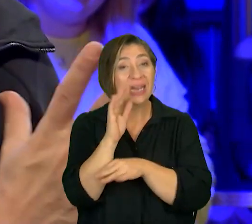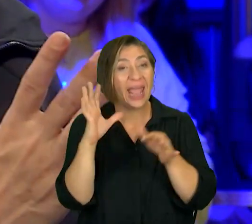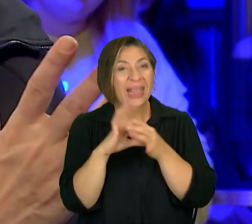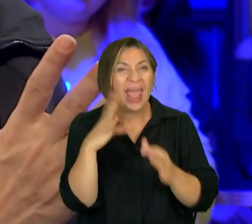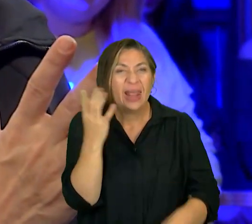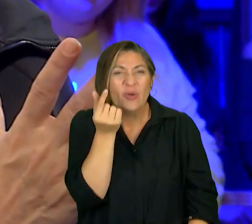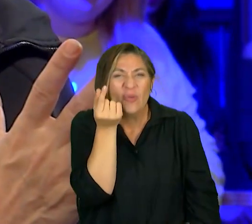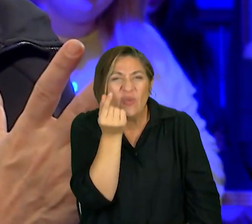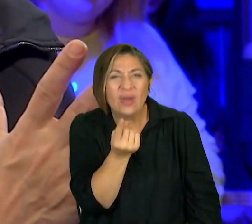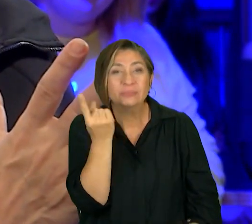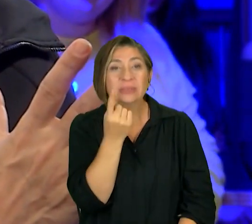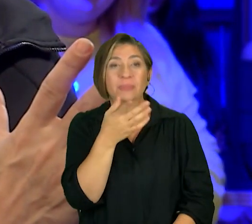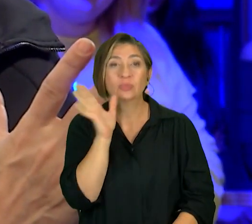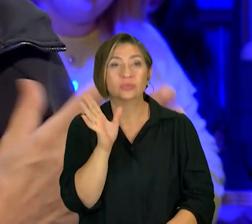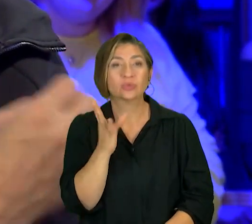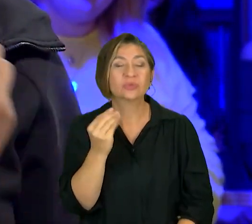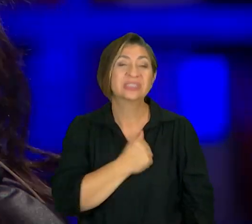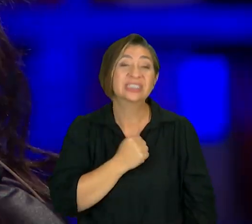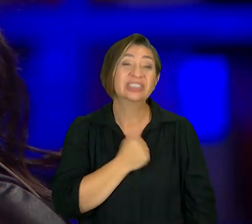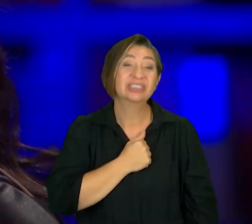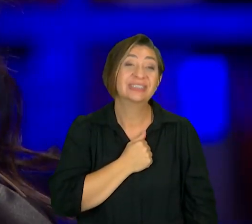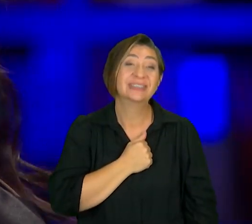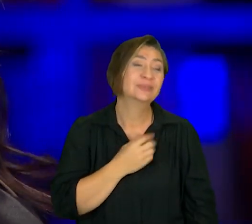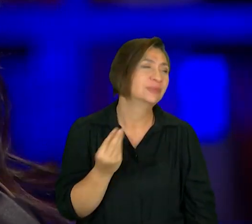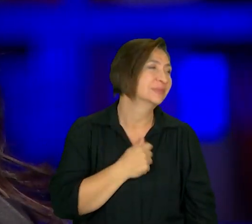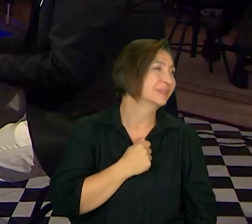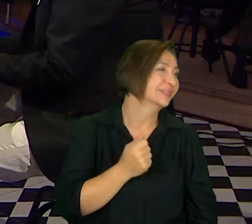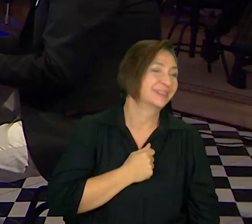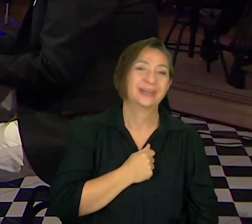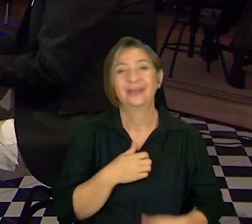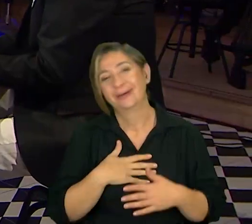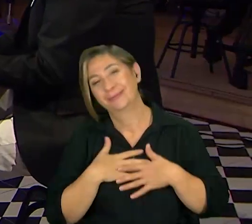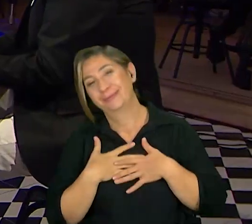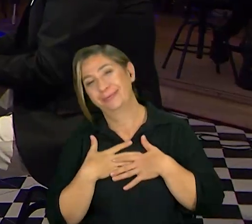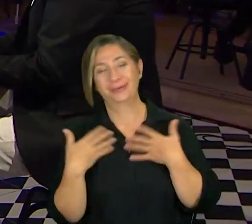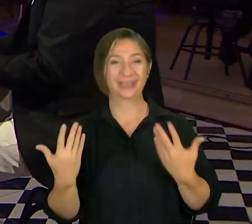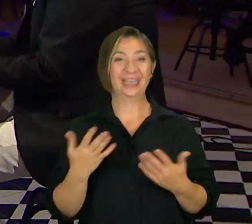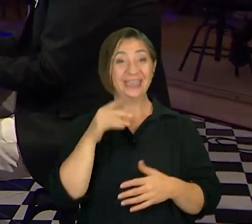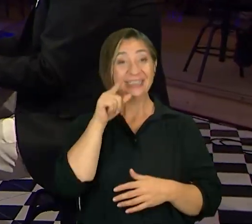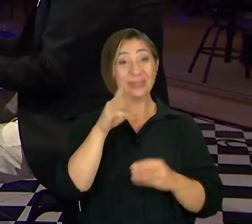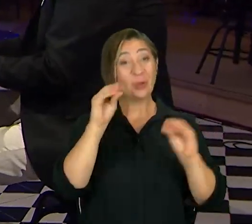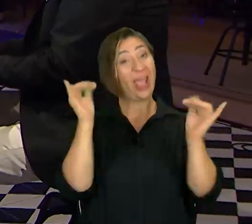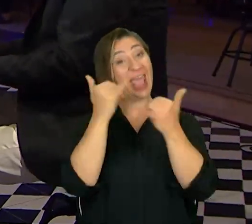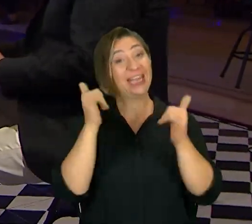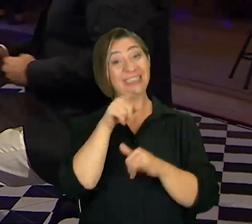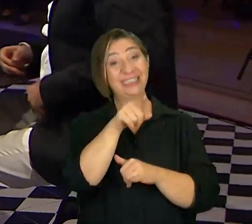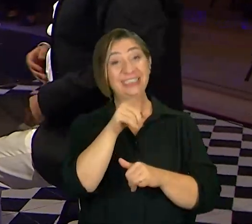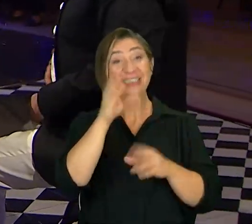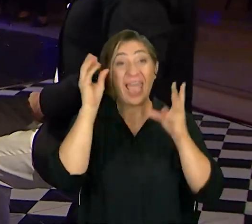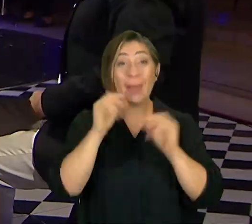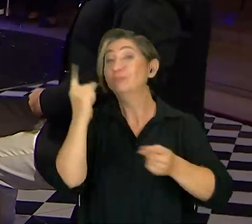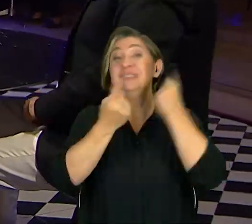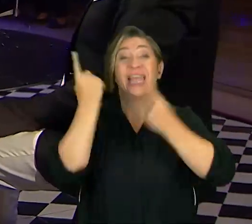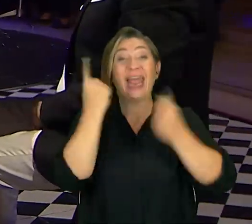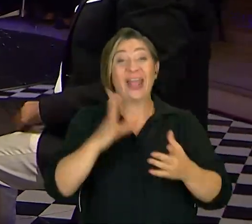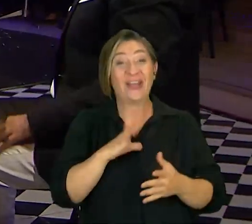en ufak bir şey bilmiyor. Çok sıkıcı. Aşırı derecede sıkıcı bir adam. Sen çok eğlencelisin. Sende sürekli bir